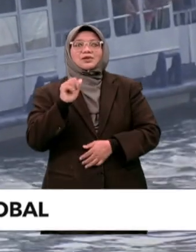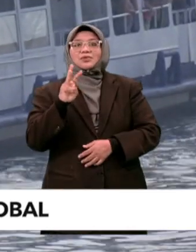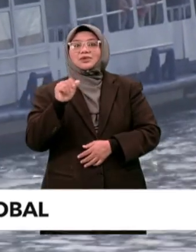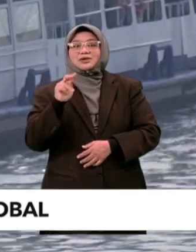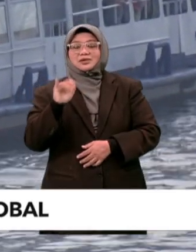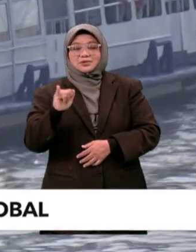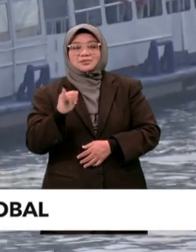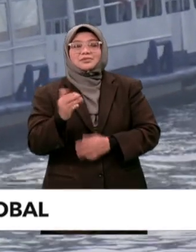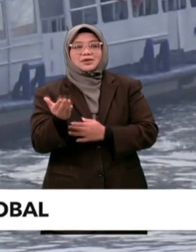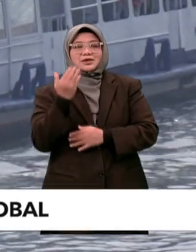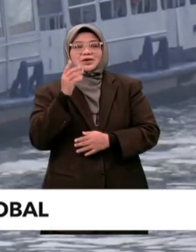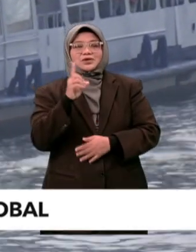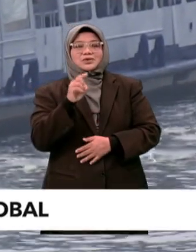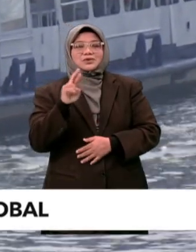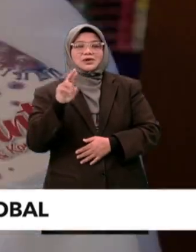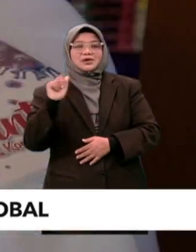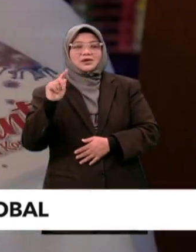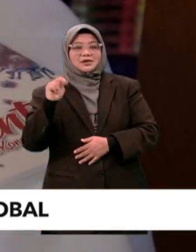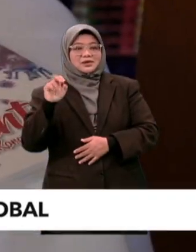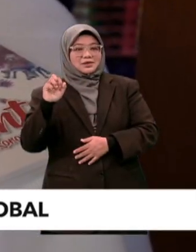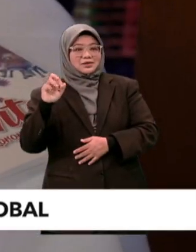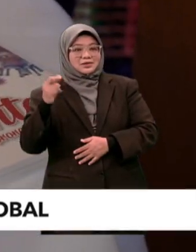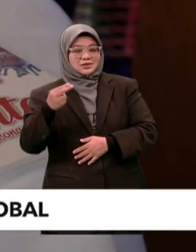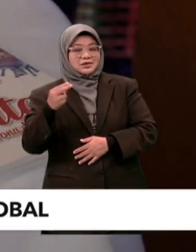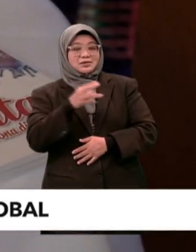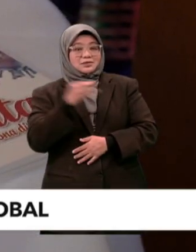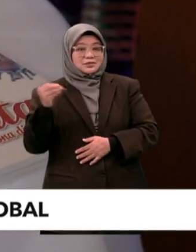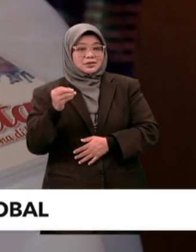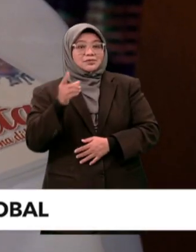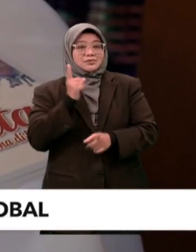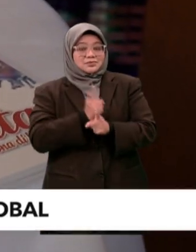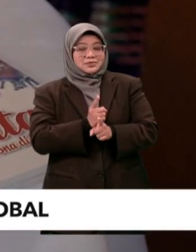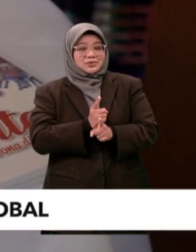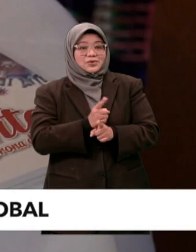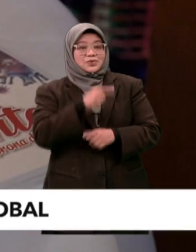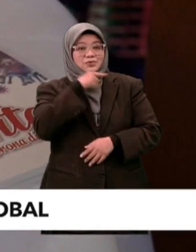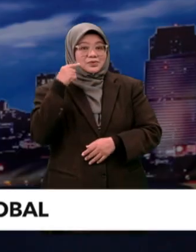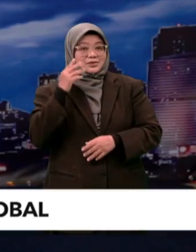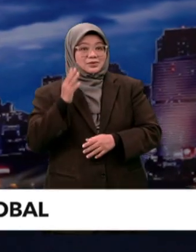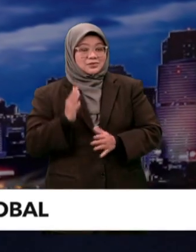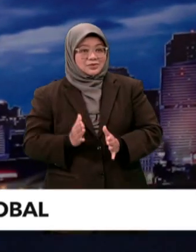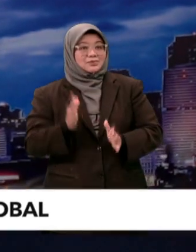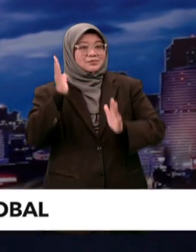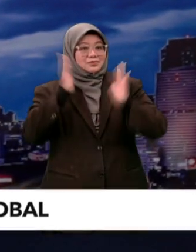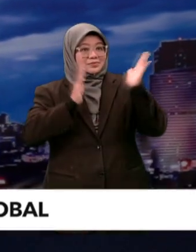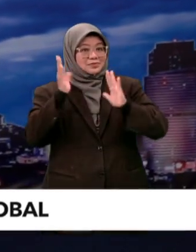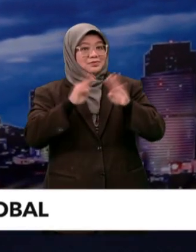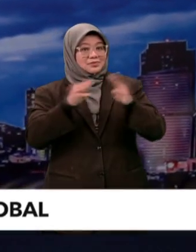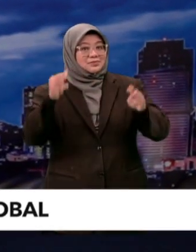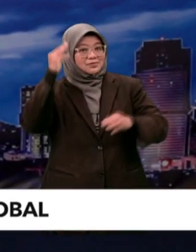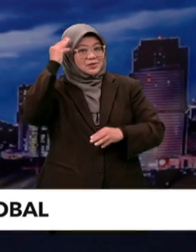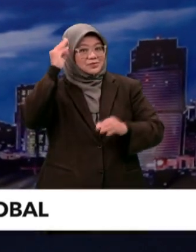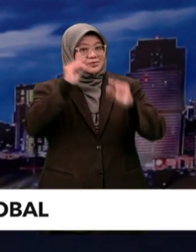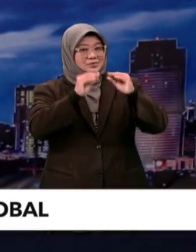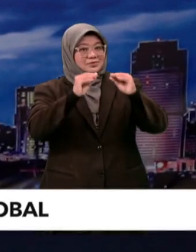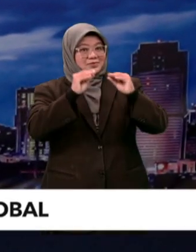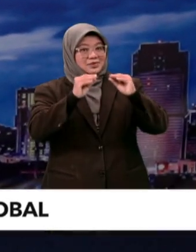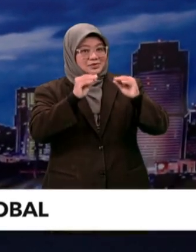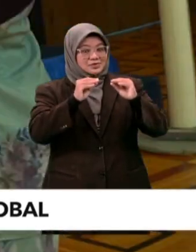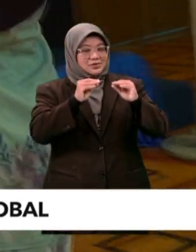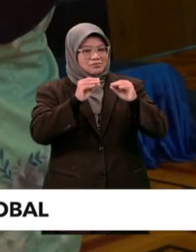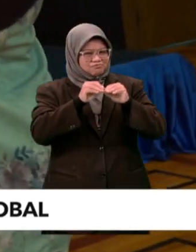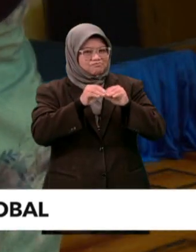di Pagi Dokter alinaria Abdullah sementara itu dalam kalangan warga Rusia di Malaysia secara lebih